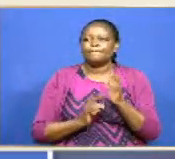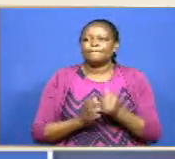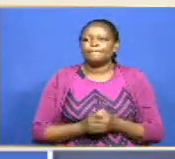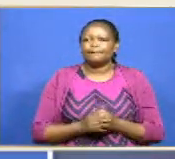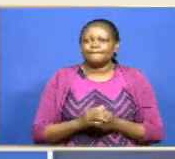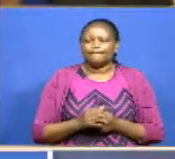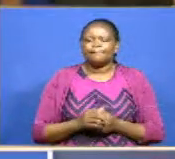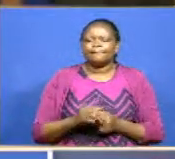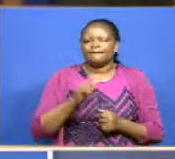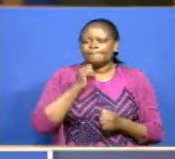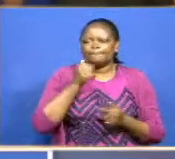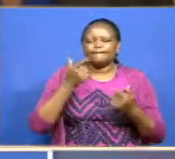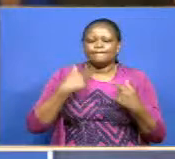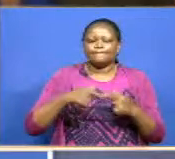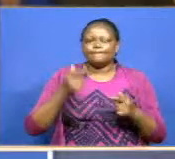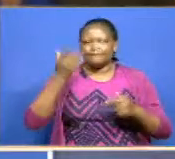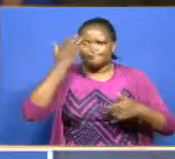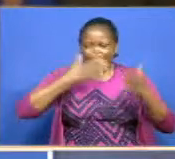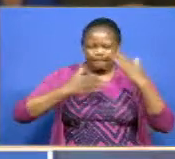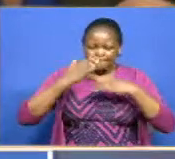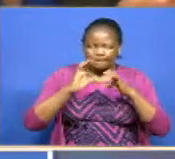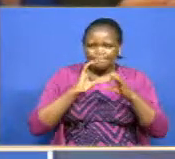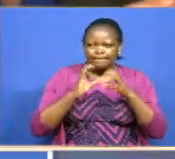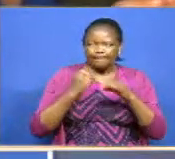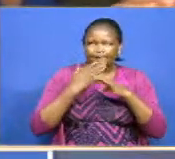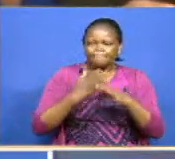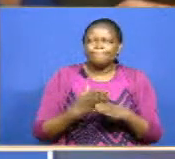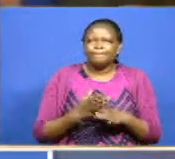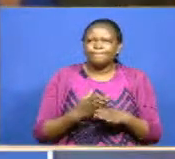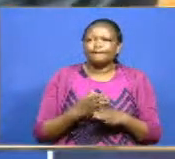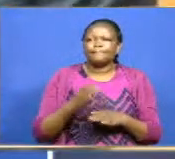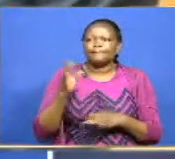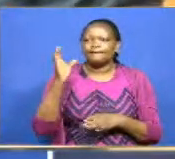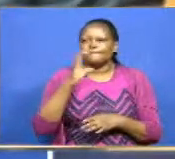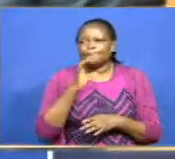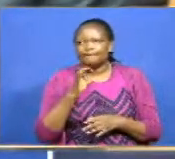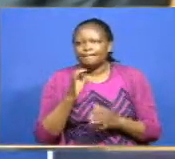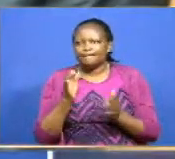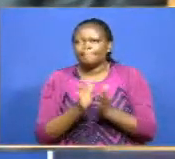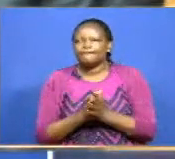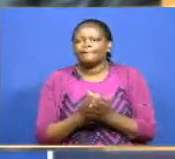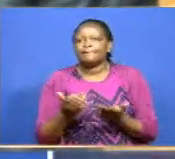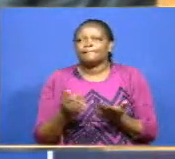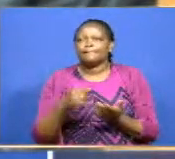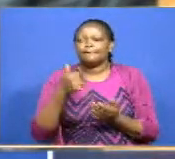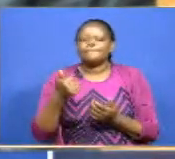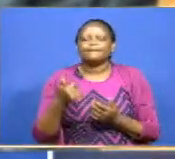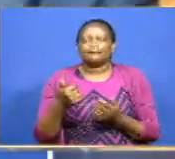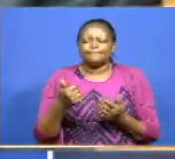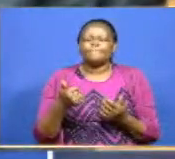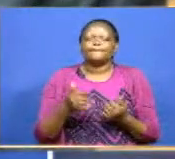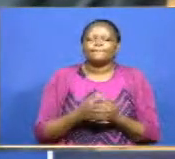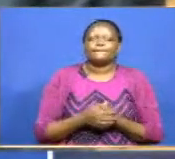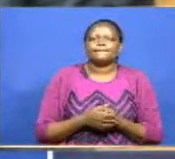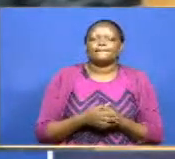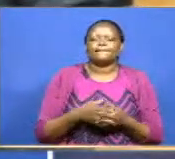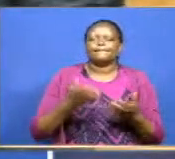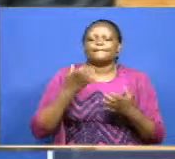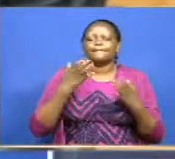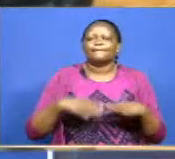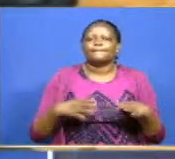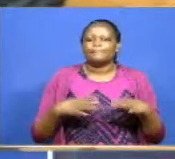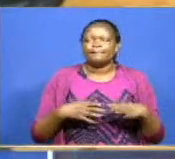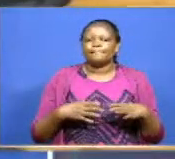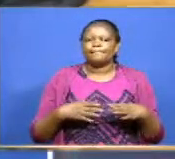ana kwa ana kati ya wafanyabiashara na wateja wao kulichangia kupungua kwa biashara zao. Mtaalamu wa mawasiliano Peter